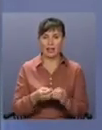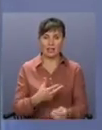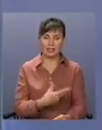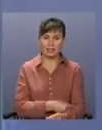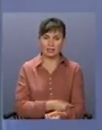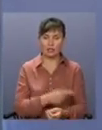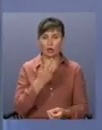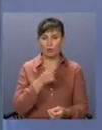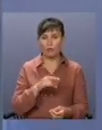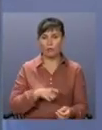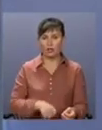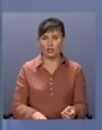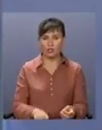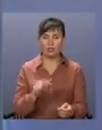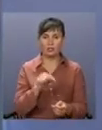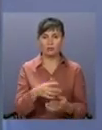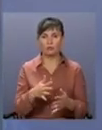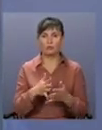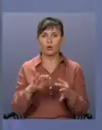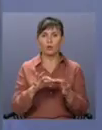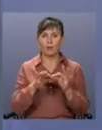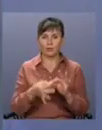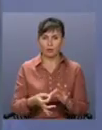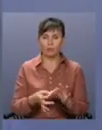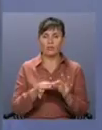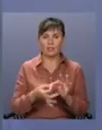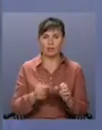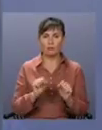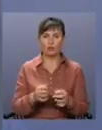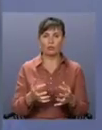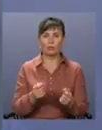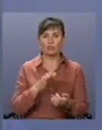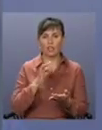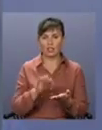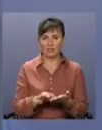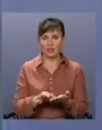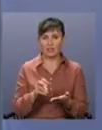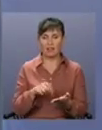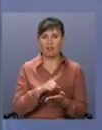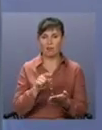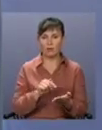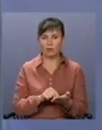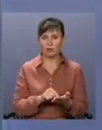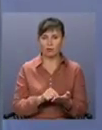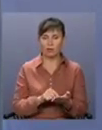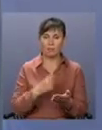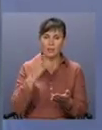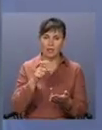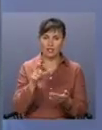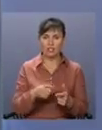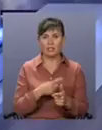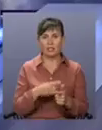и моча. То есть там уже более подробно, более детально можно получить ответ на вопрос, опьяненный человек или